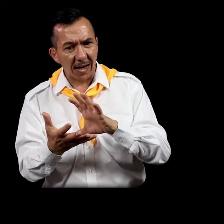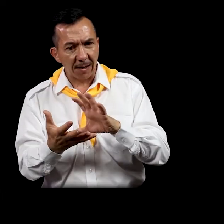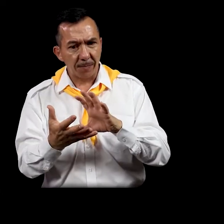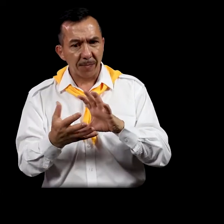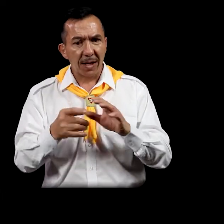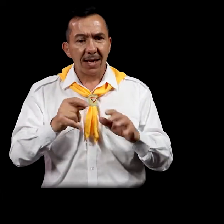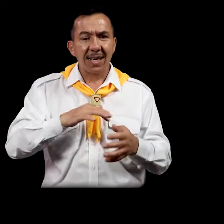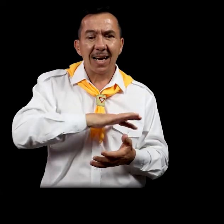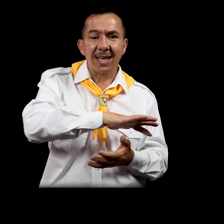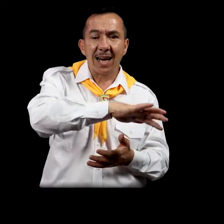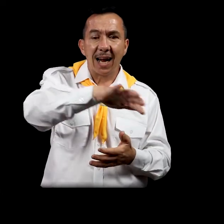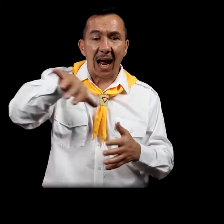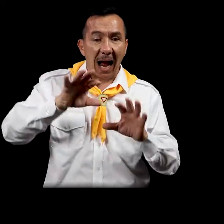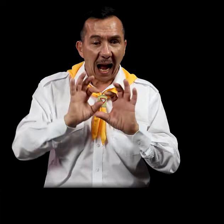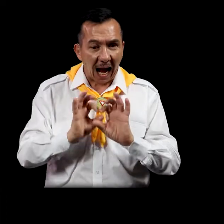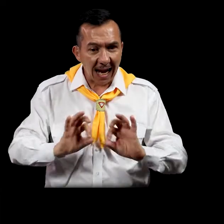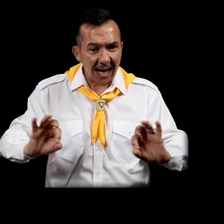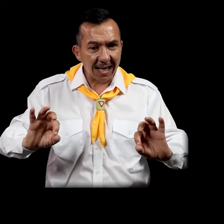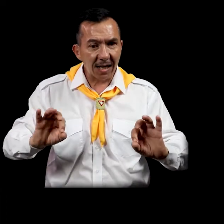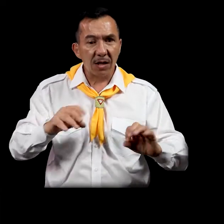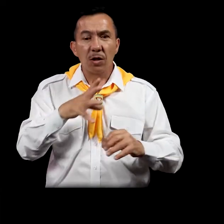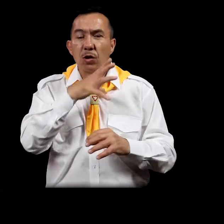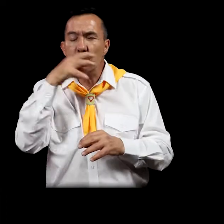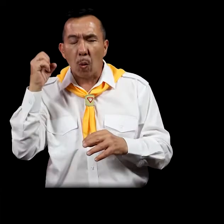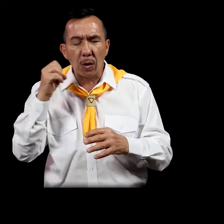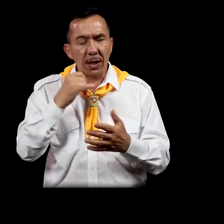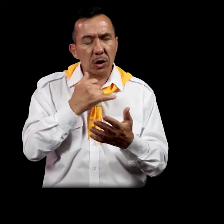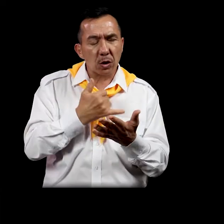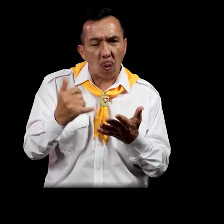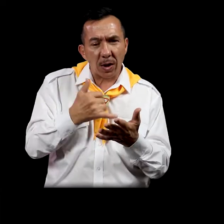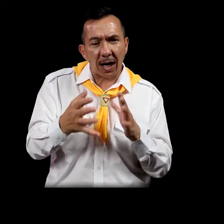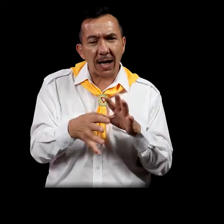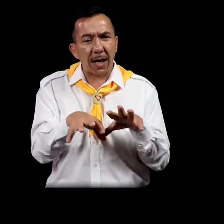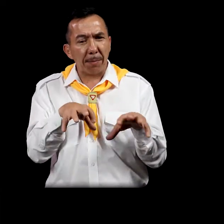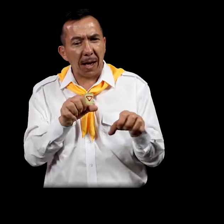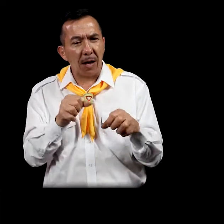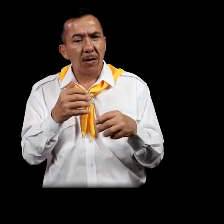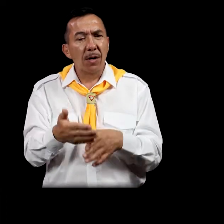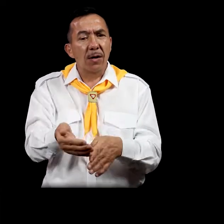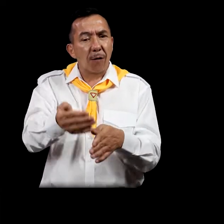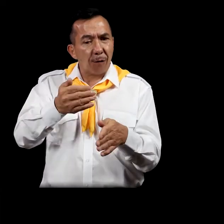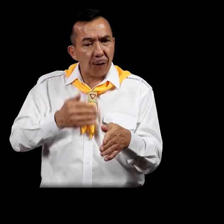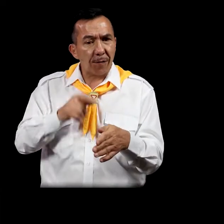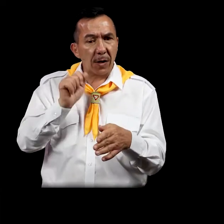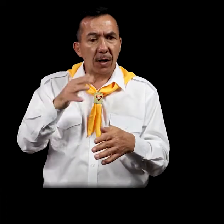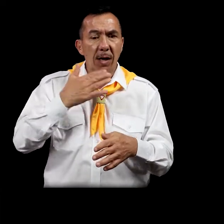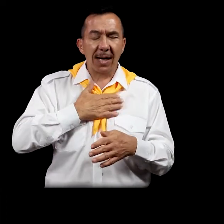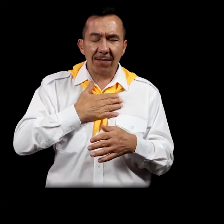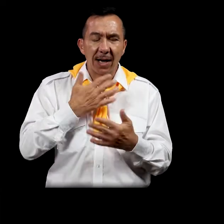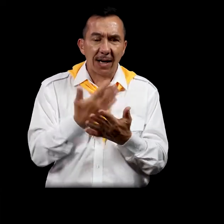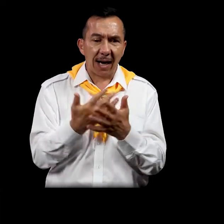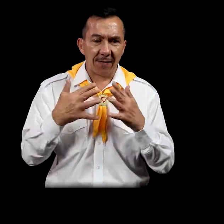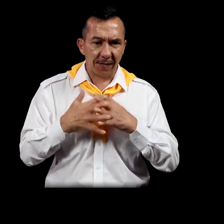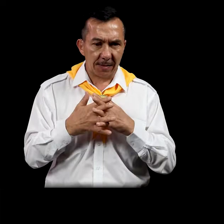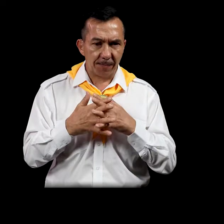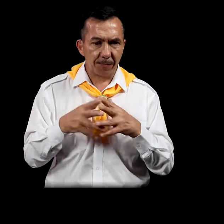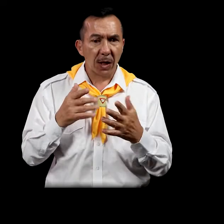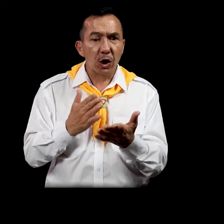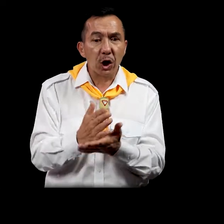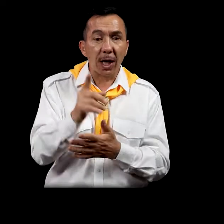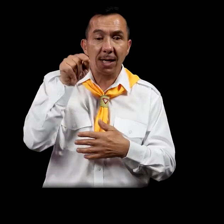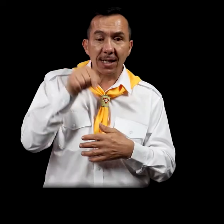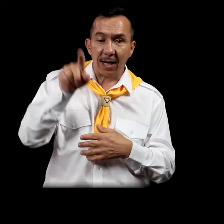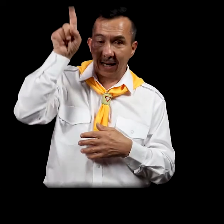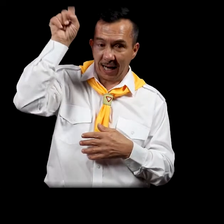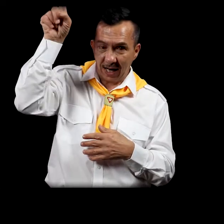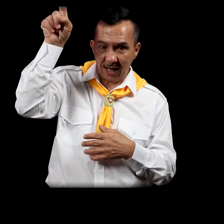om heilig en sonder gebrek word, voor hom in liefde te wees. Deurdat